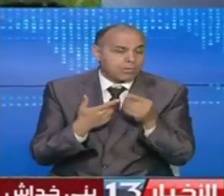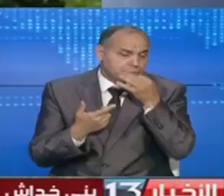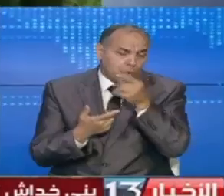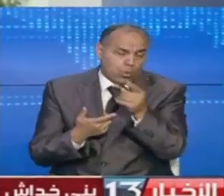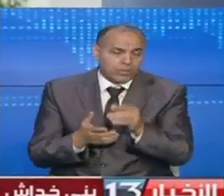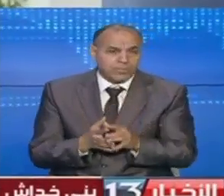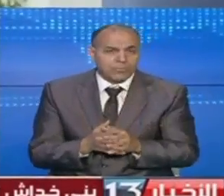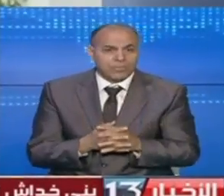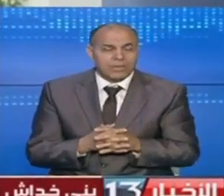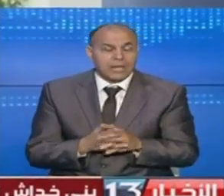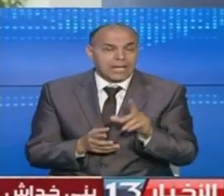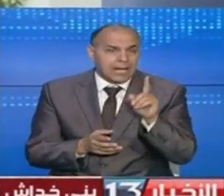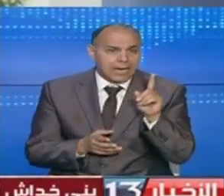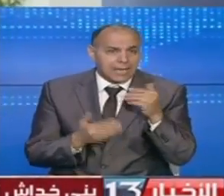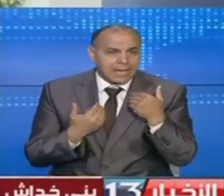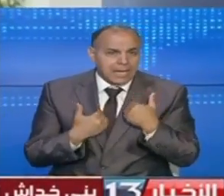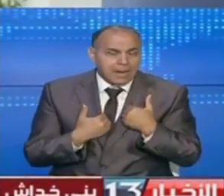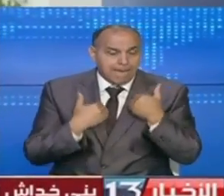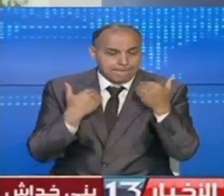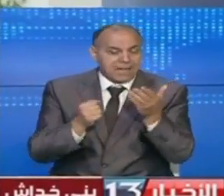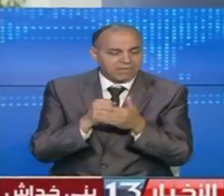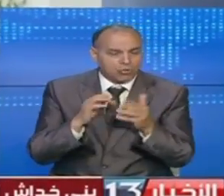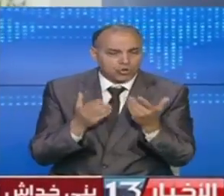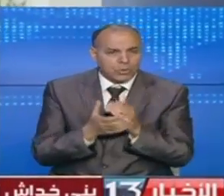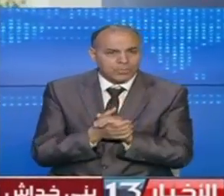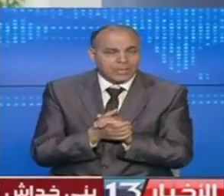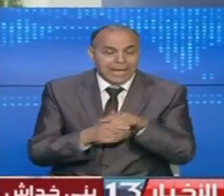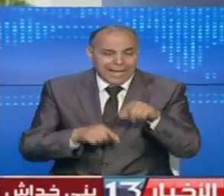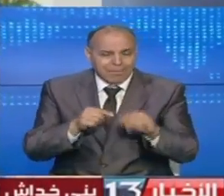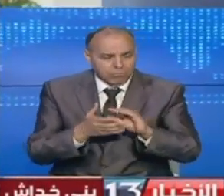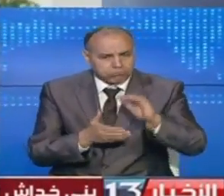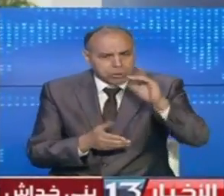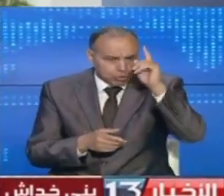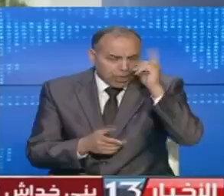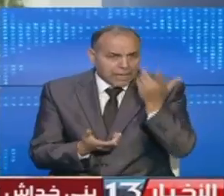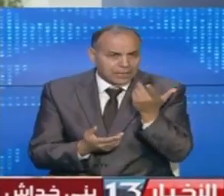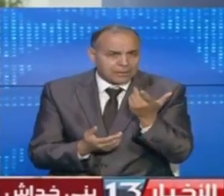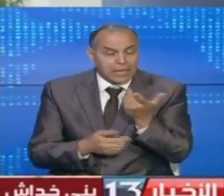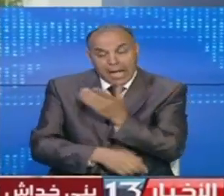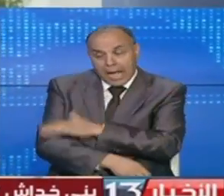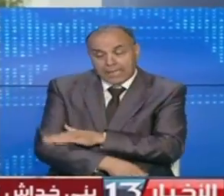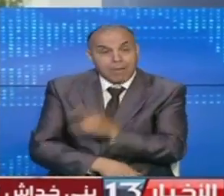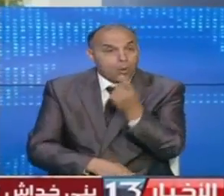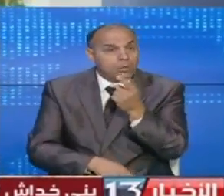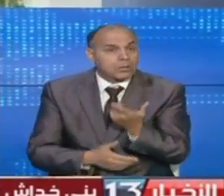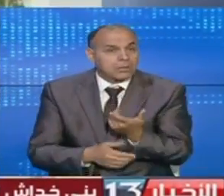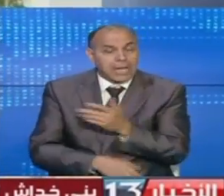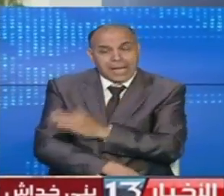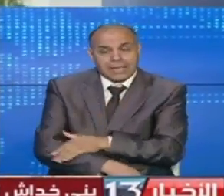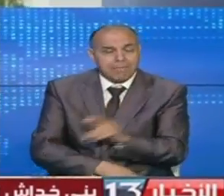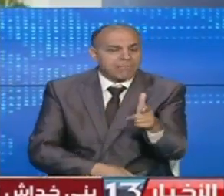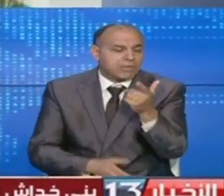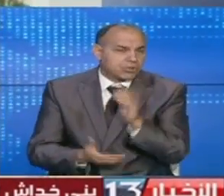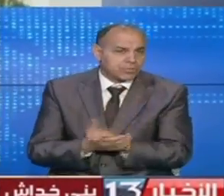قوله. ولكن ما بعد الفلاح، الإنتاج ثم الإنتاج، ولكن الإنتاج ثم اليد العاملة، اليد العاملة ما